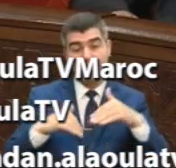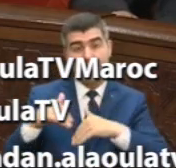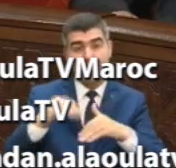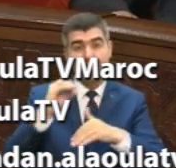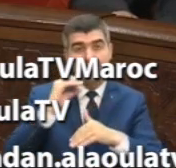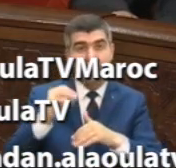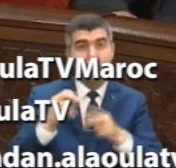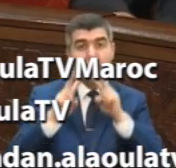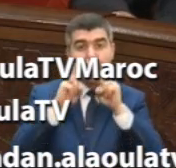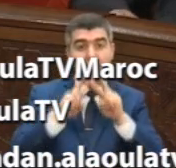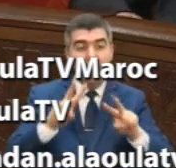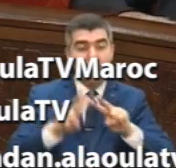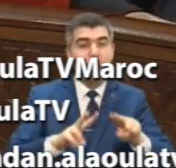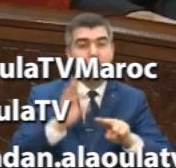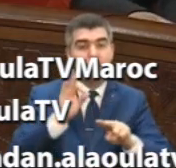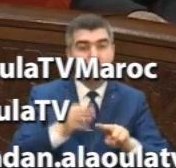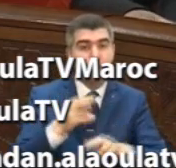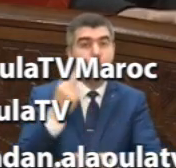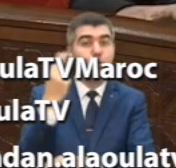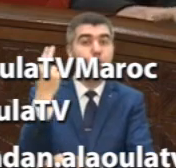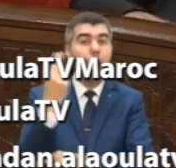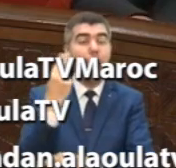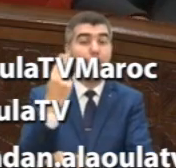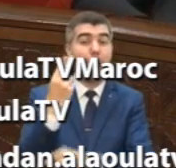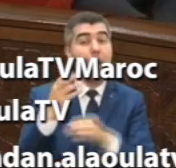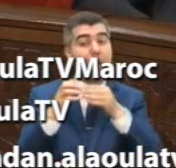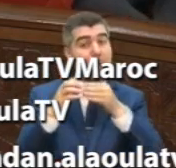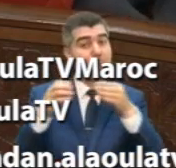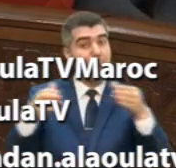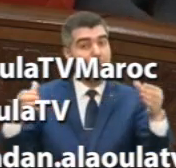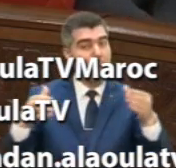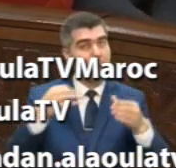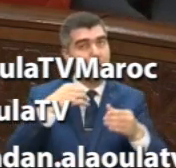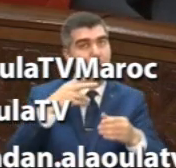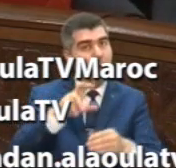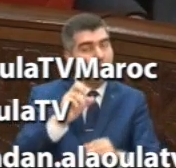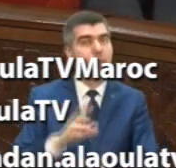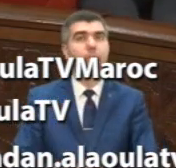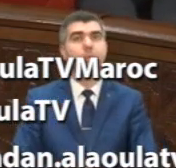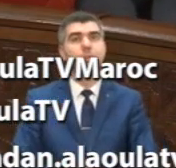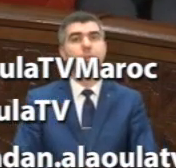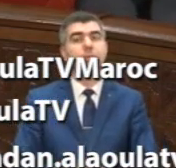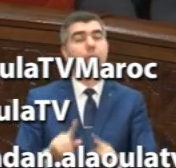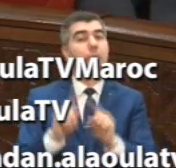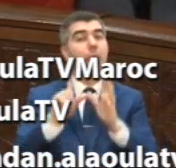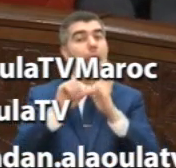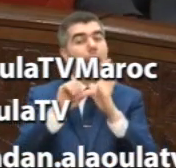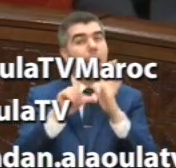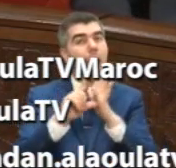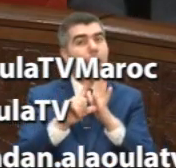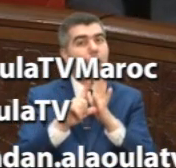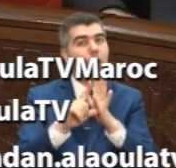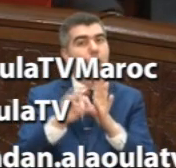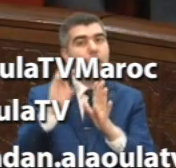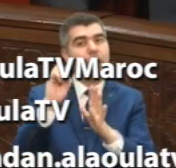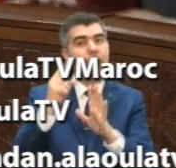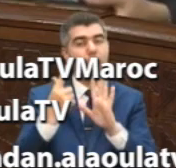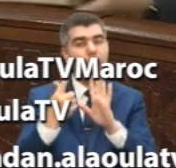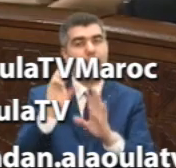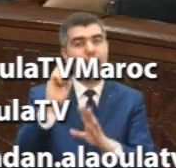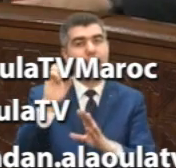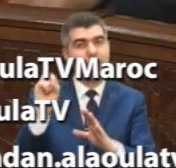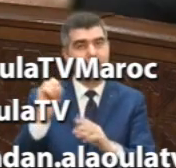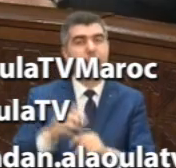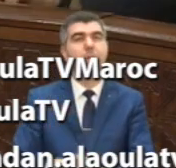والبحث، لأن هذه مؤسسة جامعية. ثم أنتم تعلمون أنه وفق مقتضيات القانون الإطار 010، إحداث